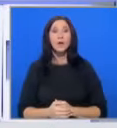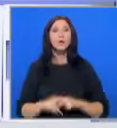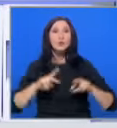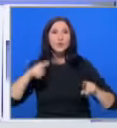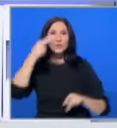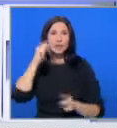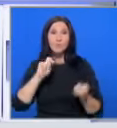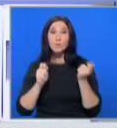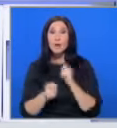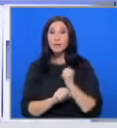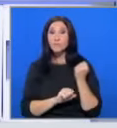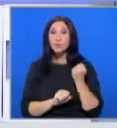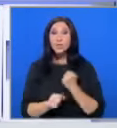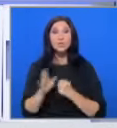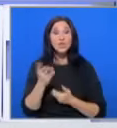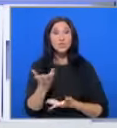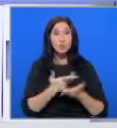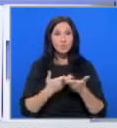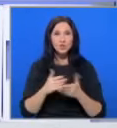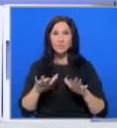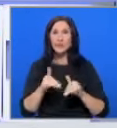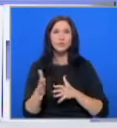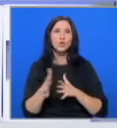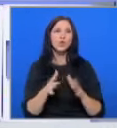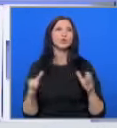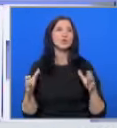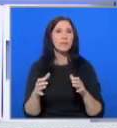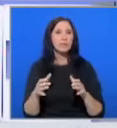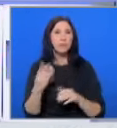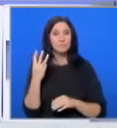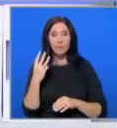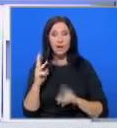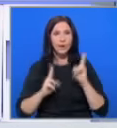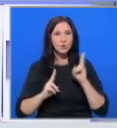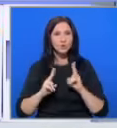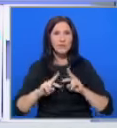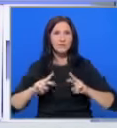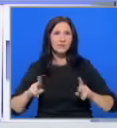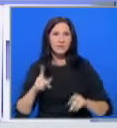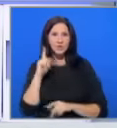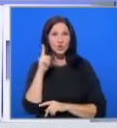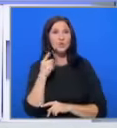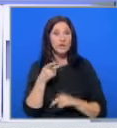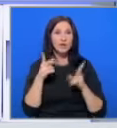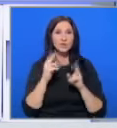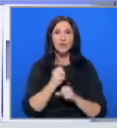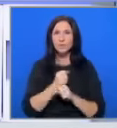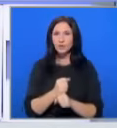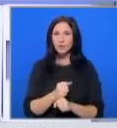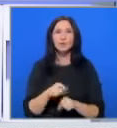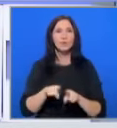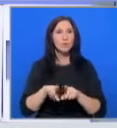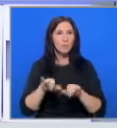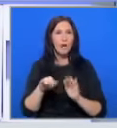Останалите теми. Промените в Конституцията ще се обсъждат и приемат от Народното събрание на три гласувания в различни дни. Това решиха депутатите,